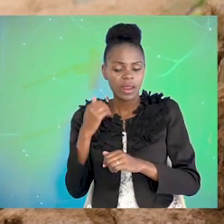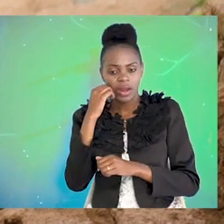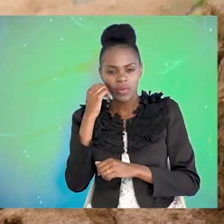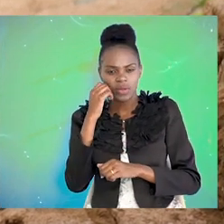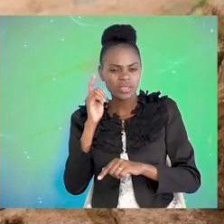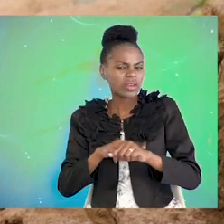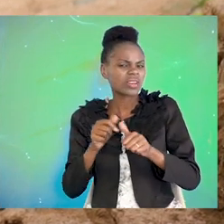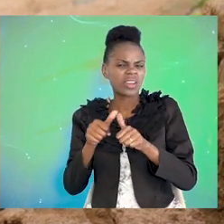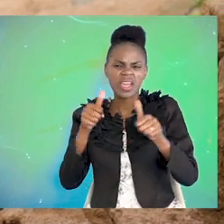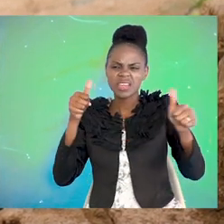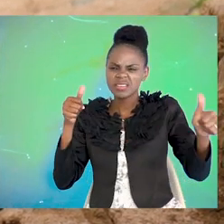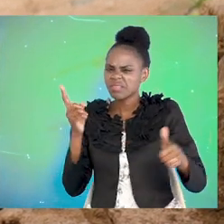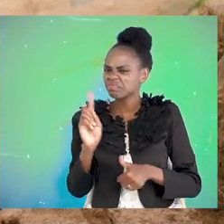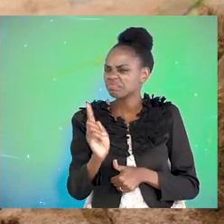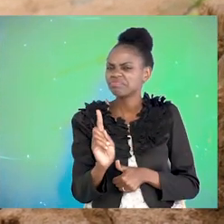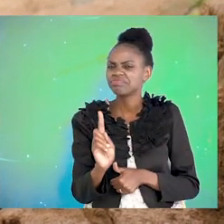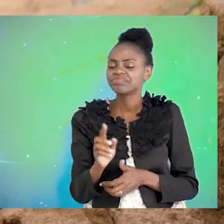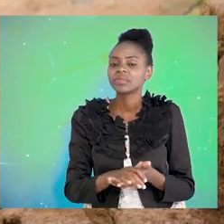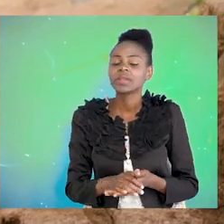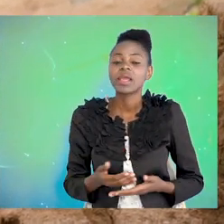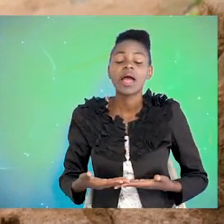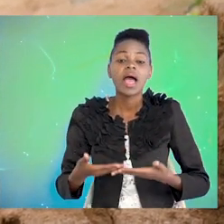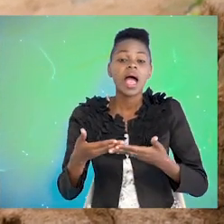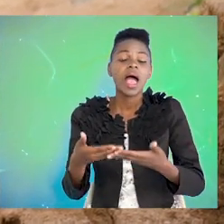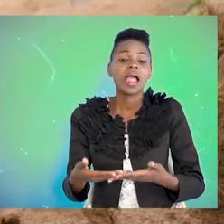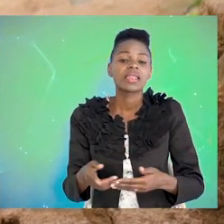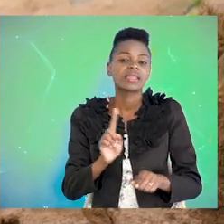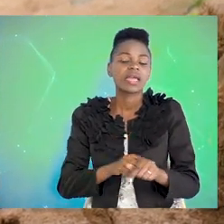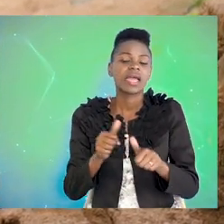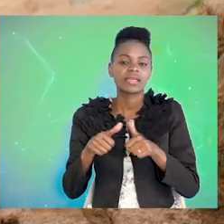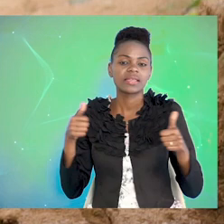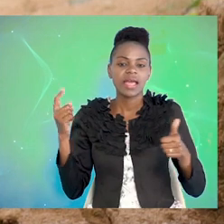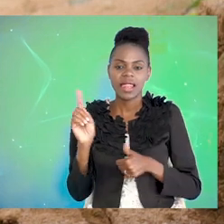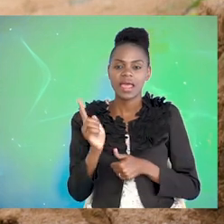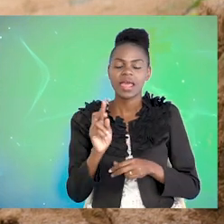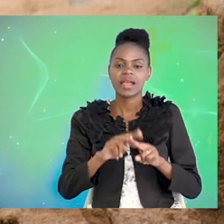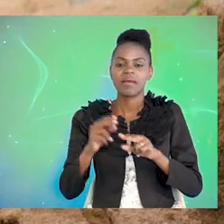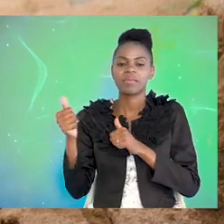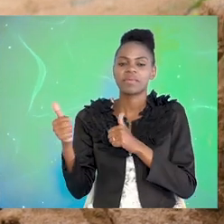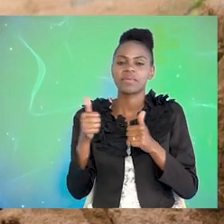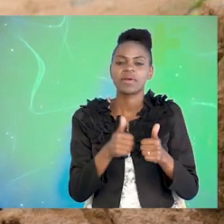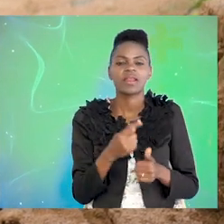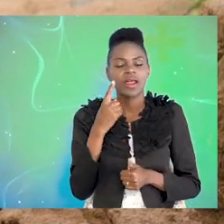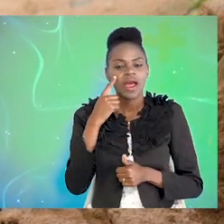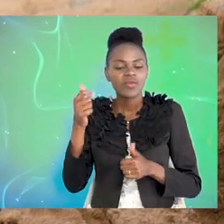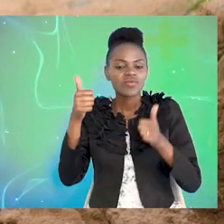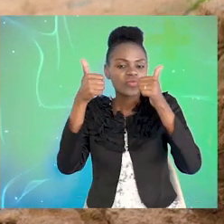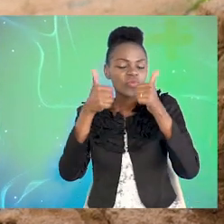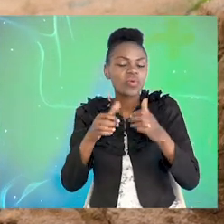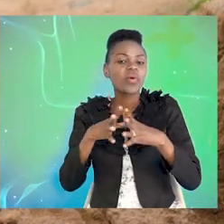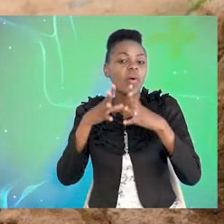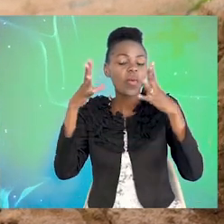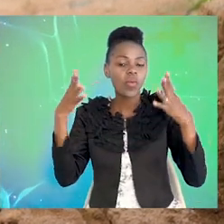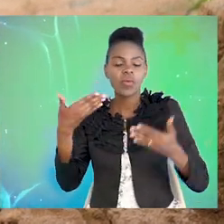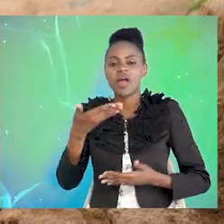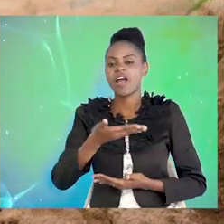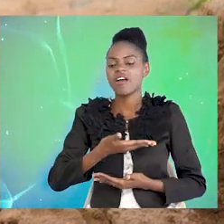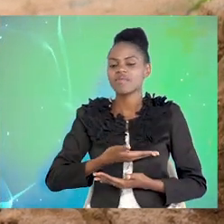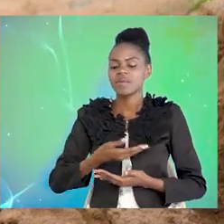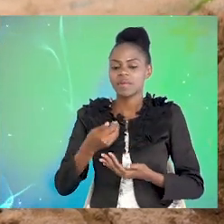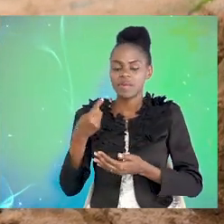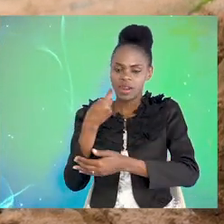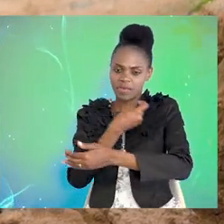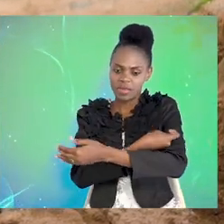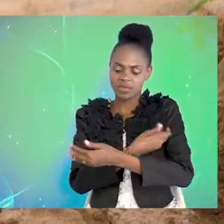yaya tichandizo atakalandira analandira sana tengesa nayitali nkukhala bwino bwino ndina ulemepo pali ubwino wakulu pamene mwana athu